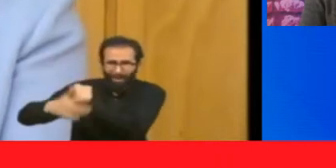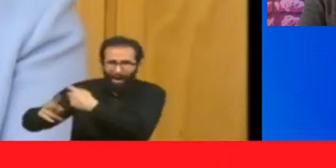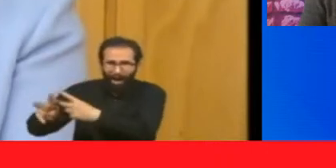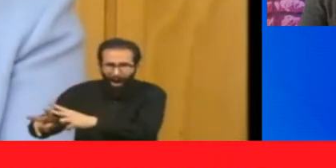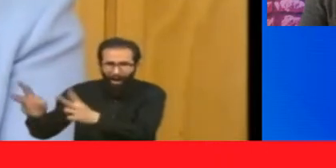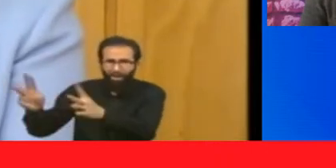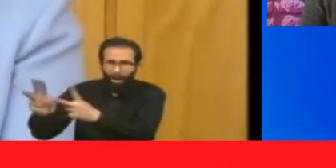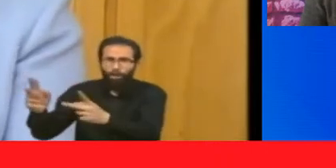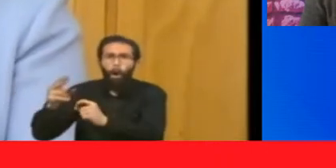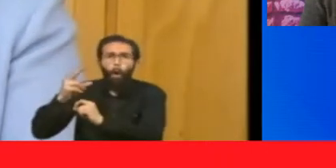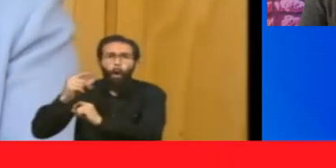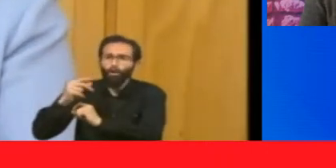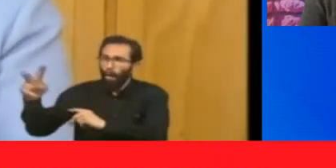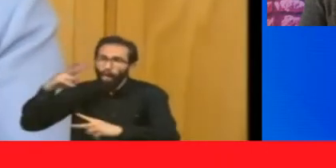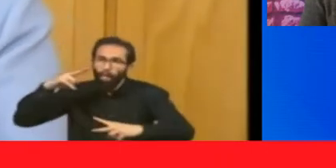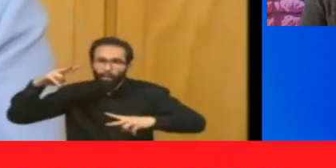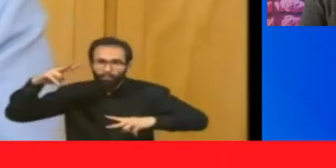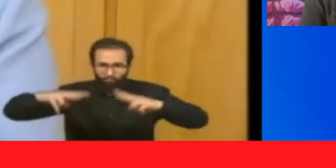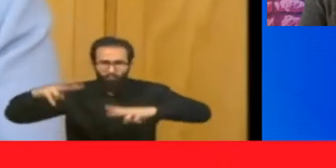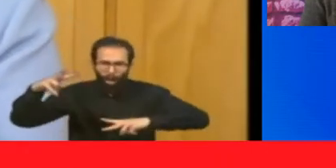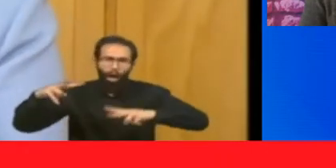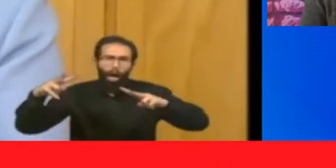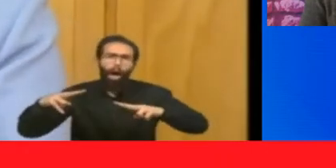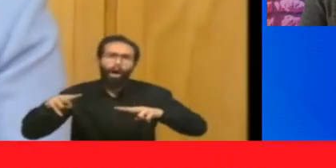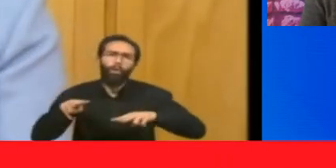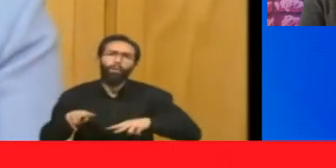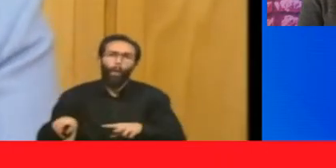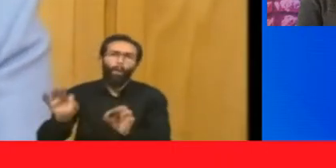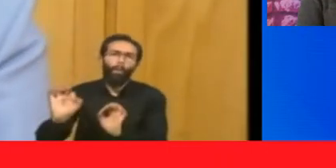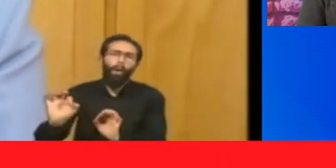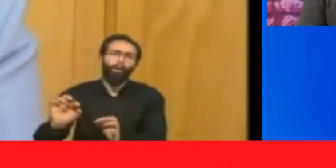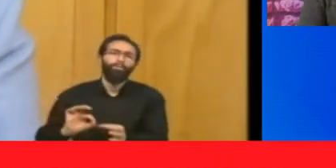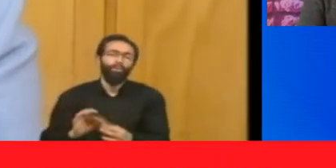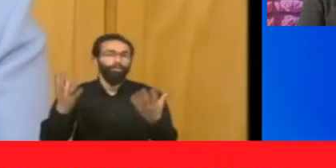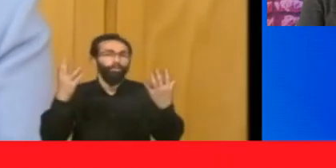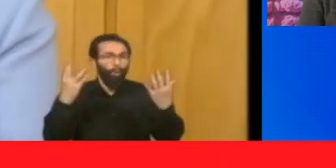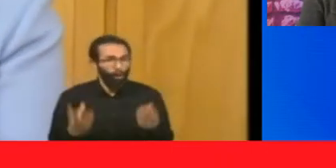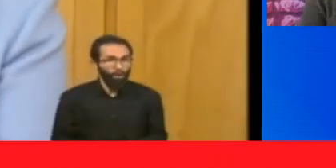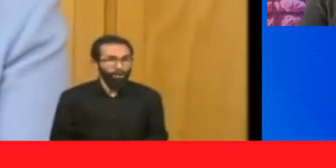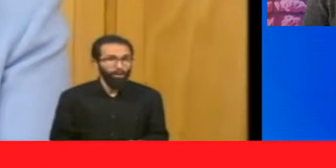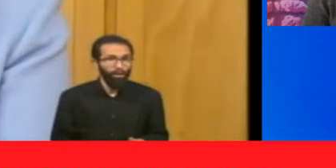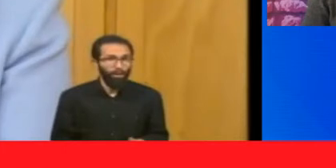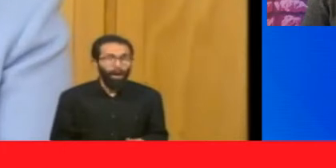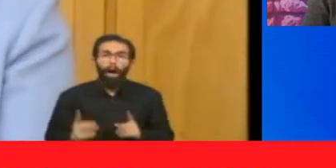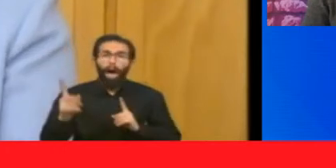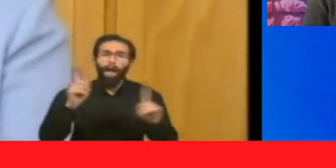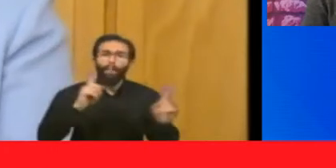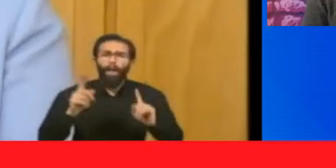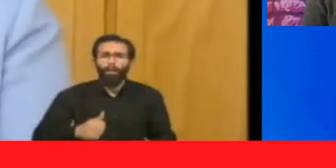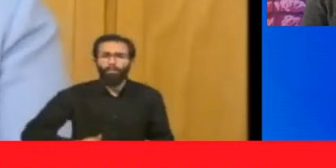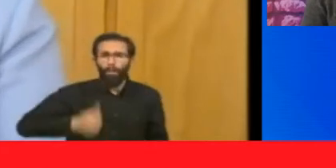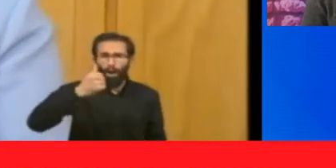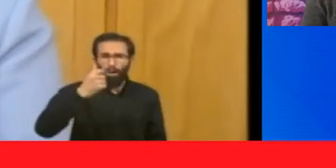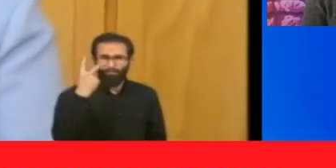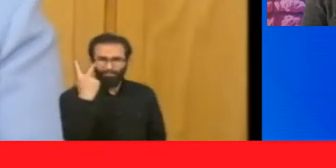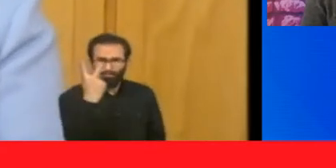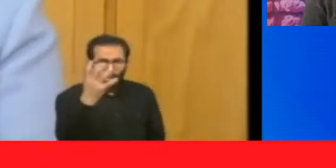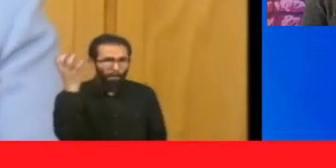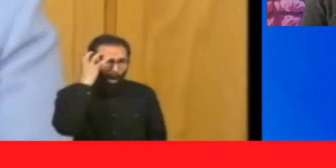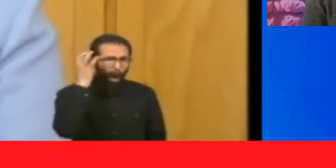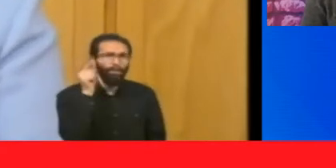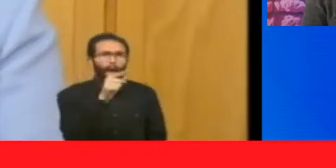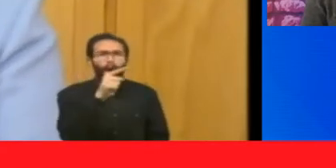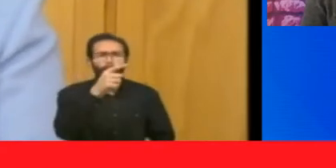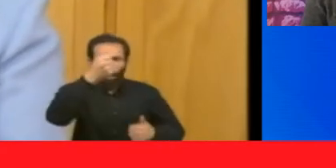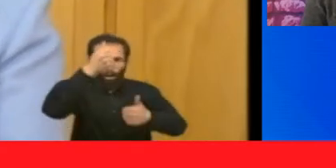açılmasından geçmektedir. Adalet Bakanlığı başta olmak üzere ilgili tüm kurumları bu